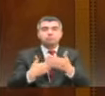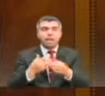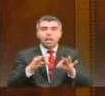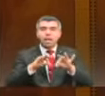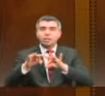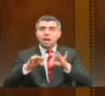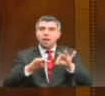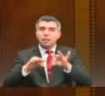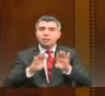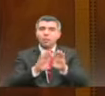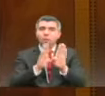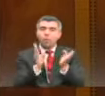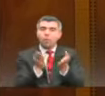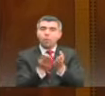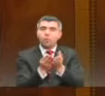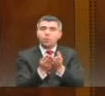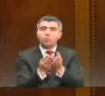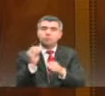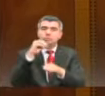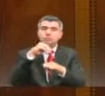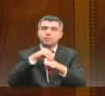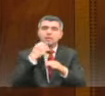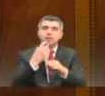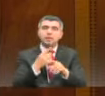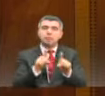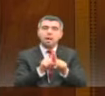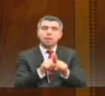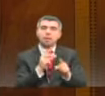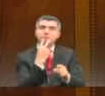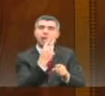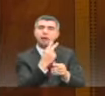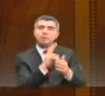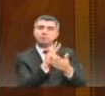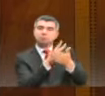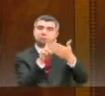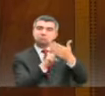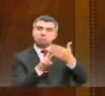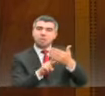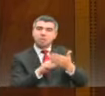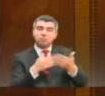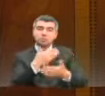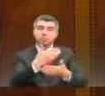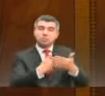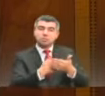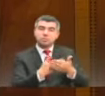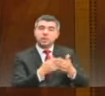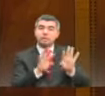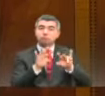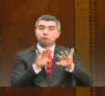في هذا المجال وضع نظام لرصد الفئات الفقيرة والهشة واعتماد قاعدة معطيات